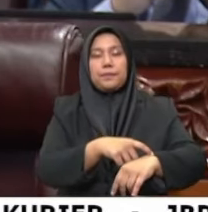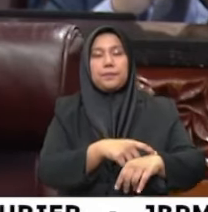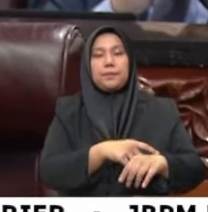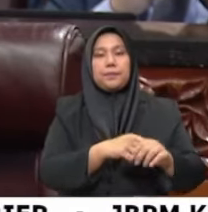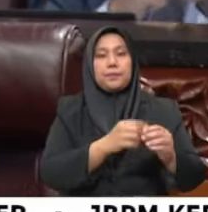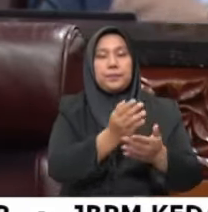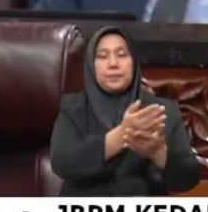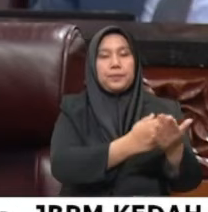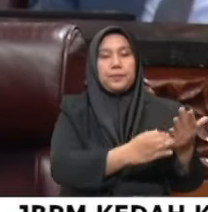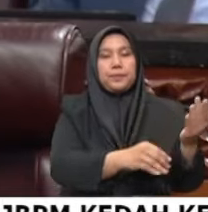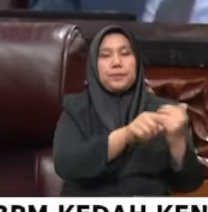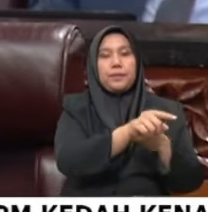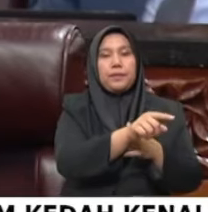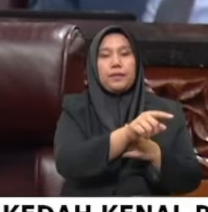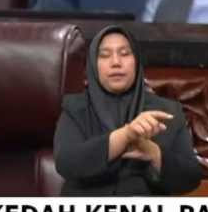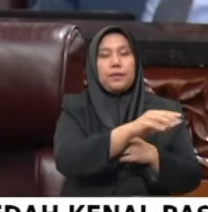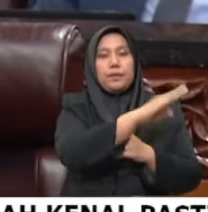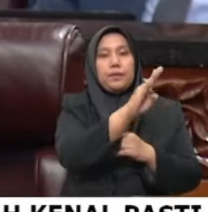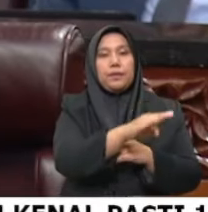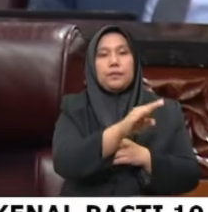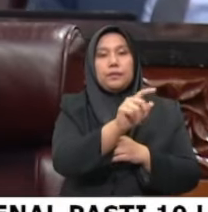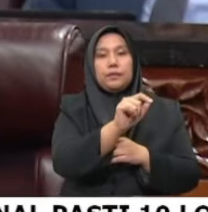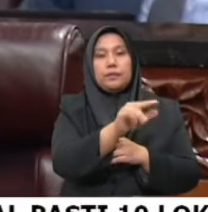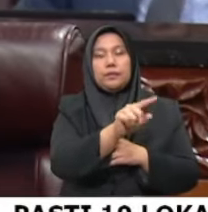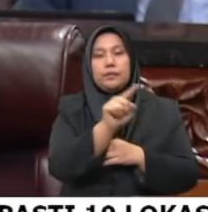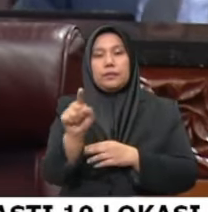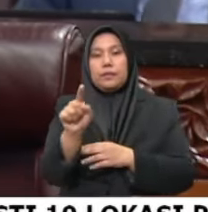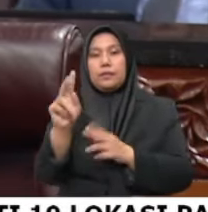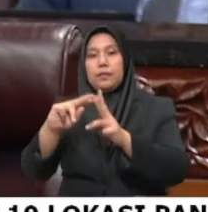Kampung Berangan Magnet adalah